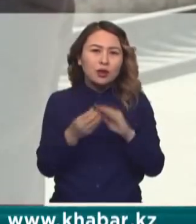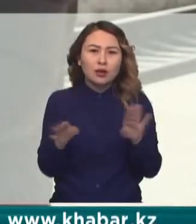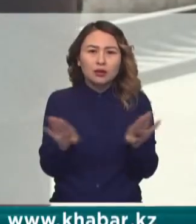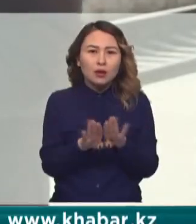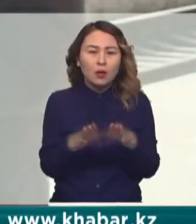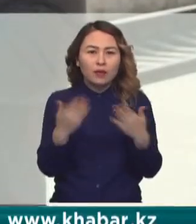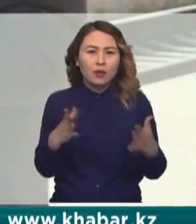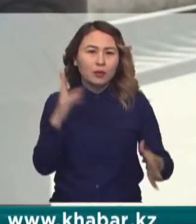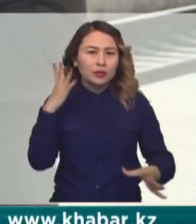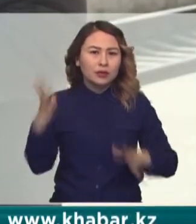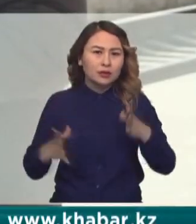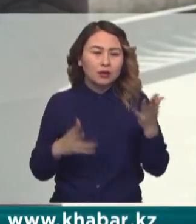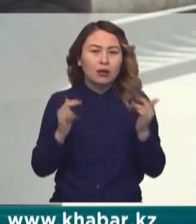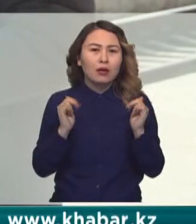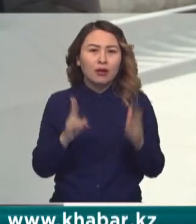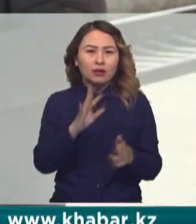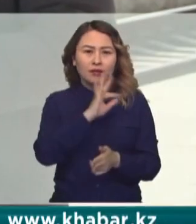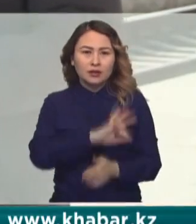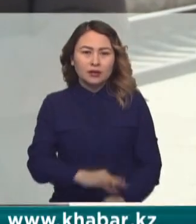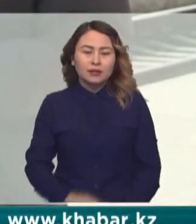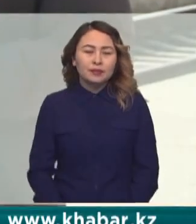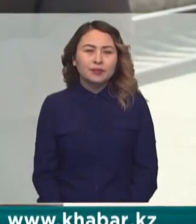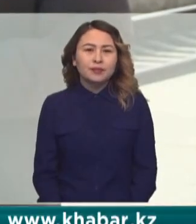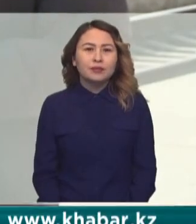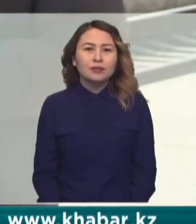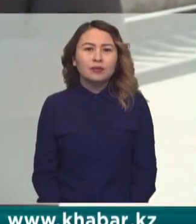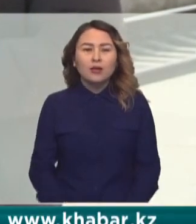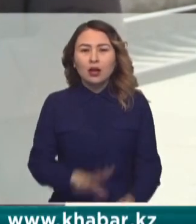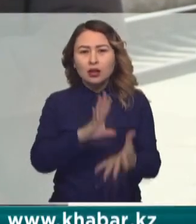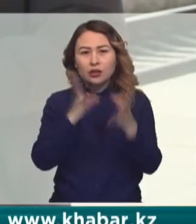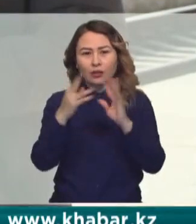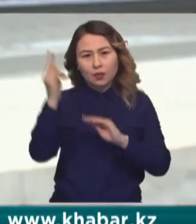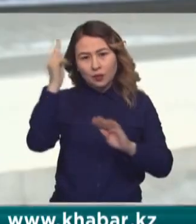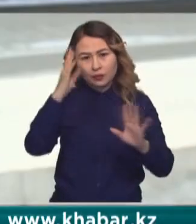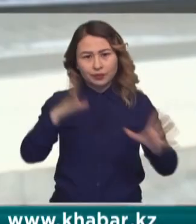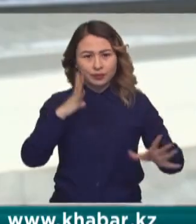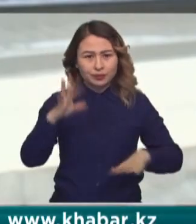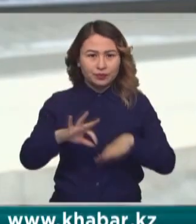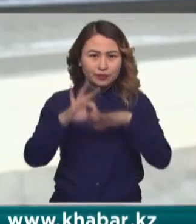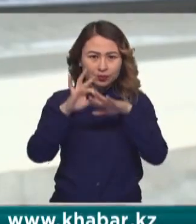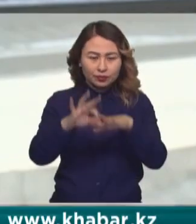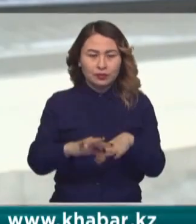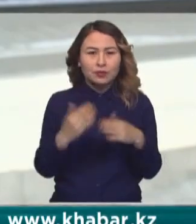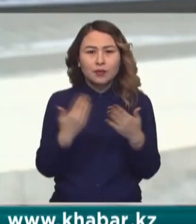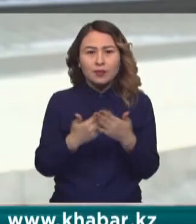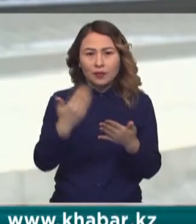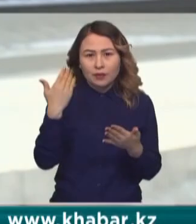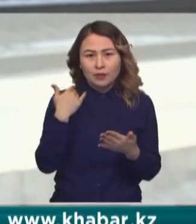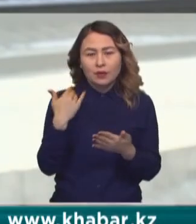шаралар, осындай жаттығулар қаншалықты нәтиже береді? Жалпы жүргізіліп жатқан мына оқу жаттығулардың барлығы, мына алдын алу шаралары, оның